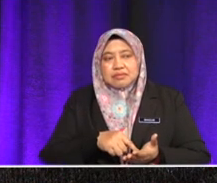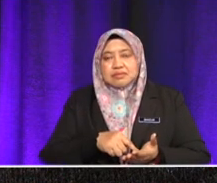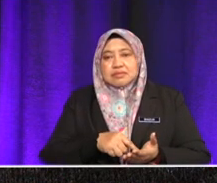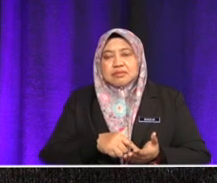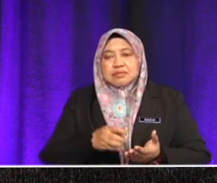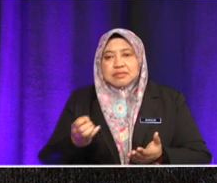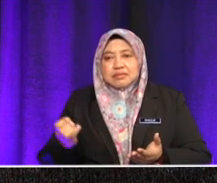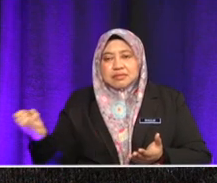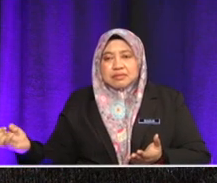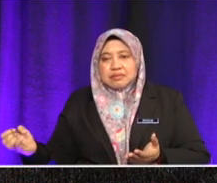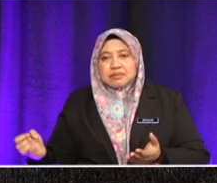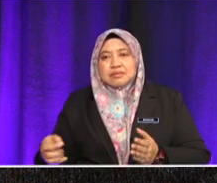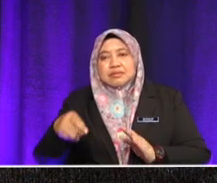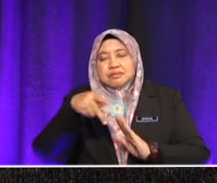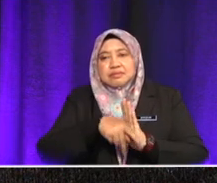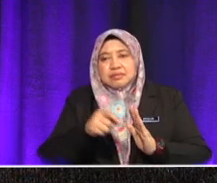yang mungkin